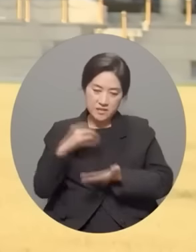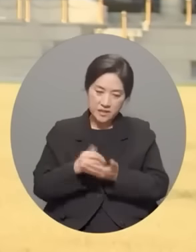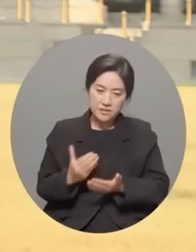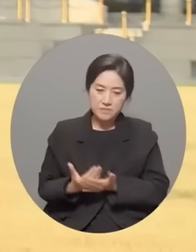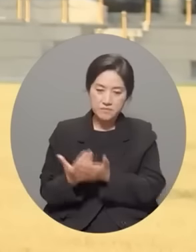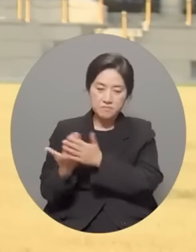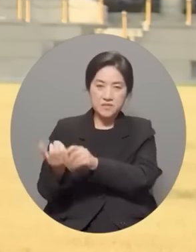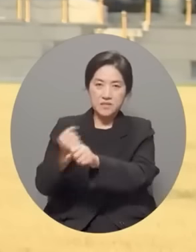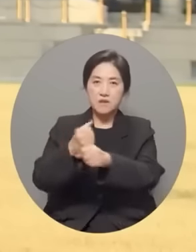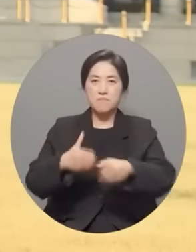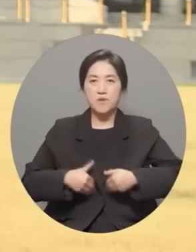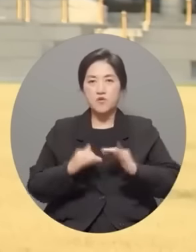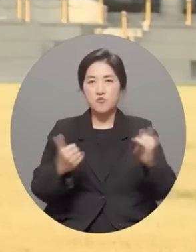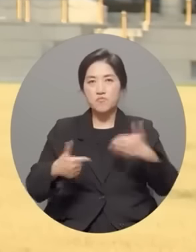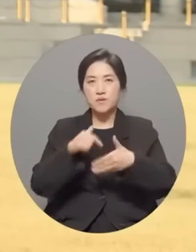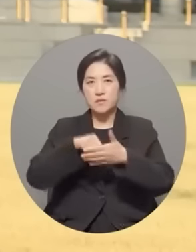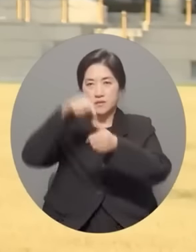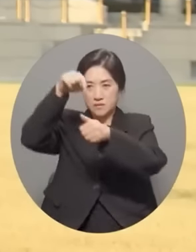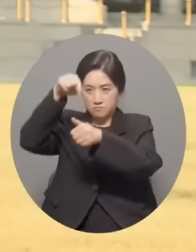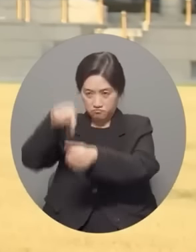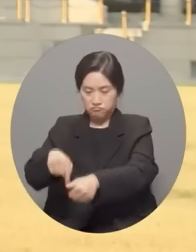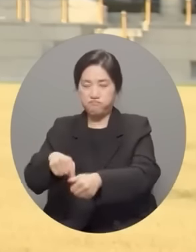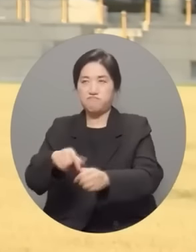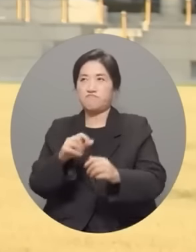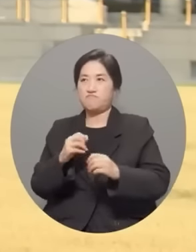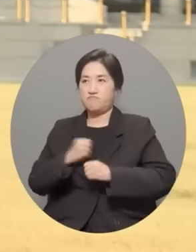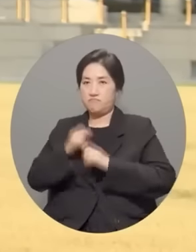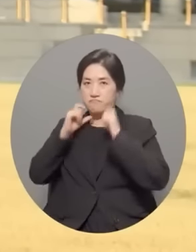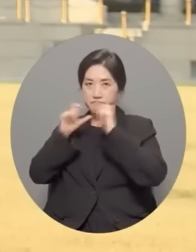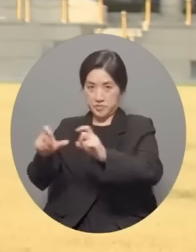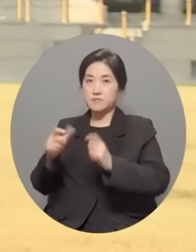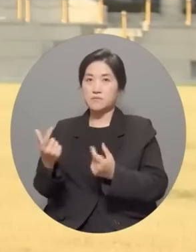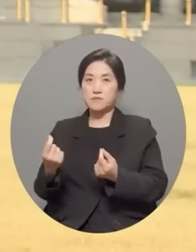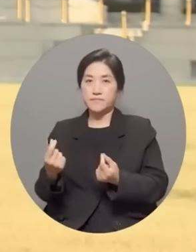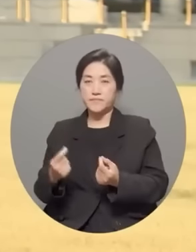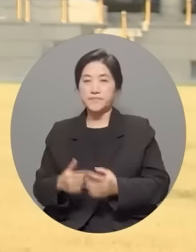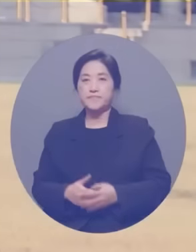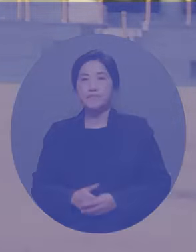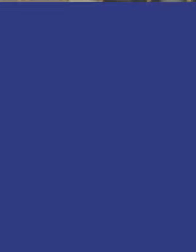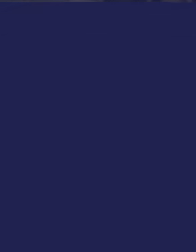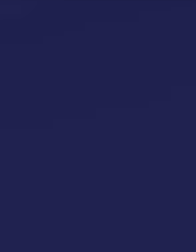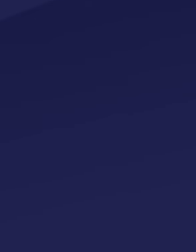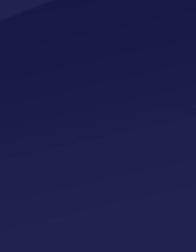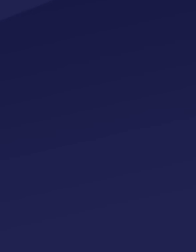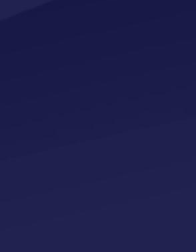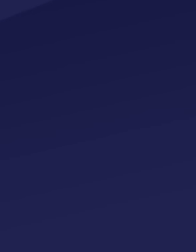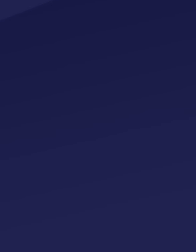되돌려야 한다는 민심의 엄중한 경고입니다. MBC 뉴스 강현수입니다.